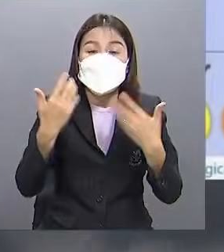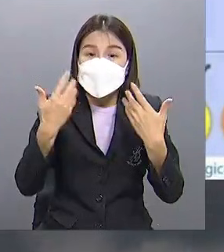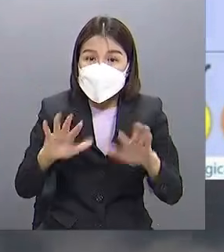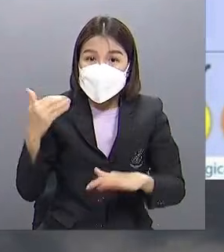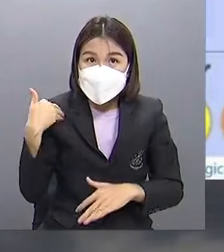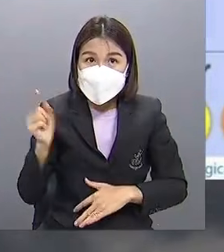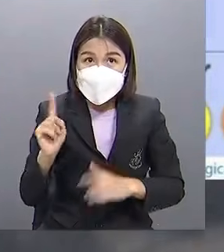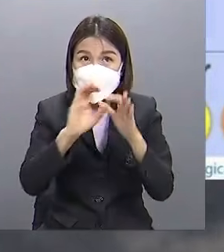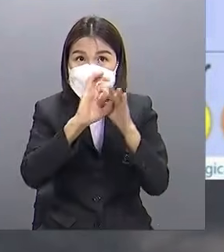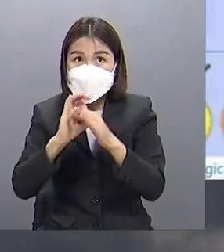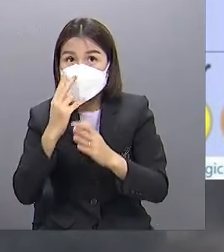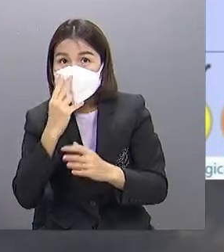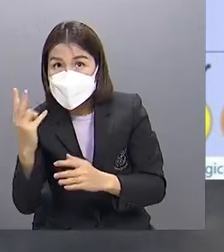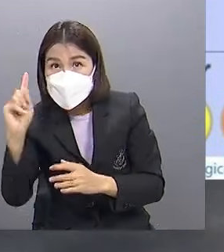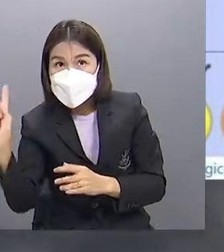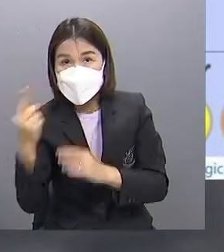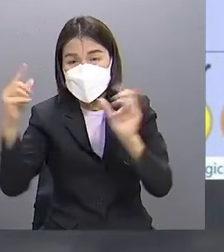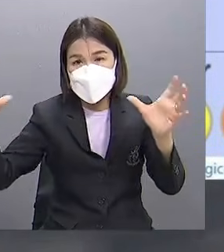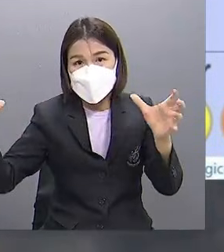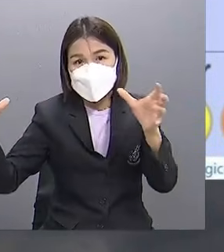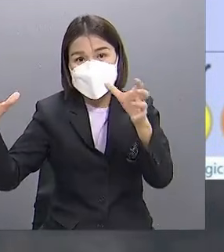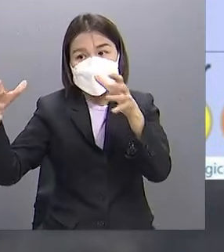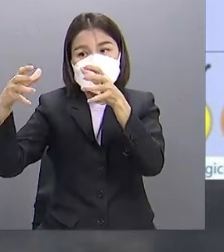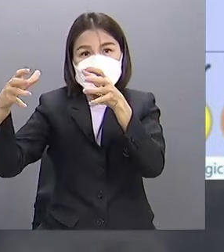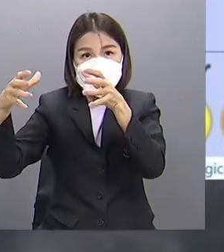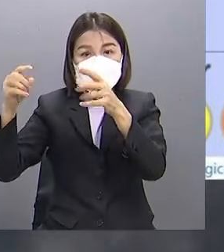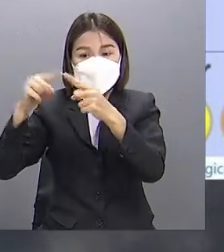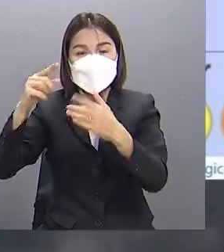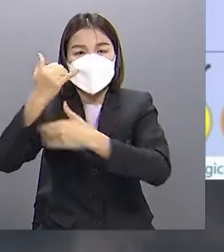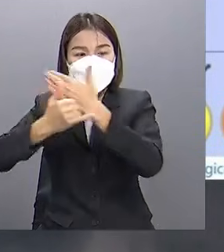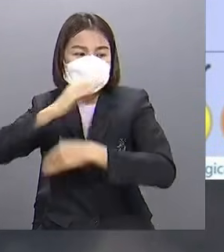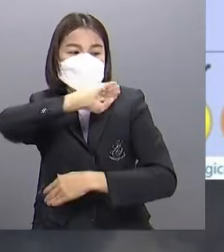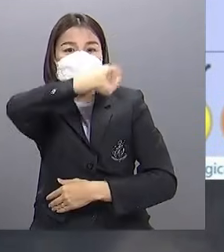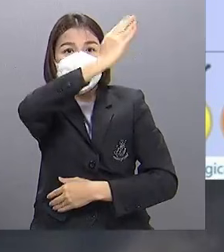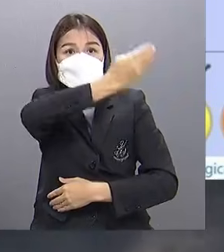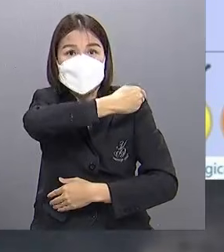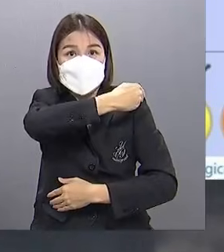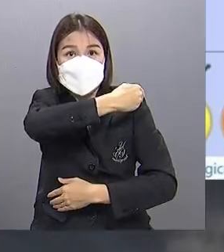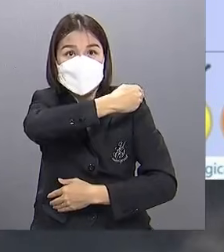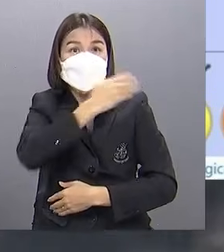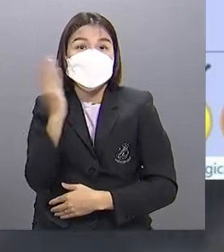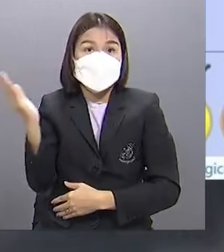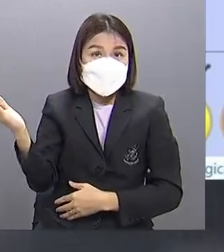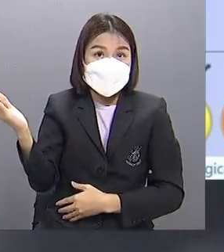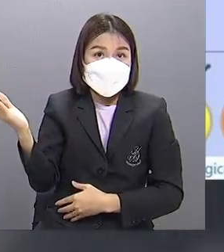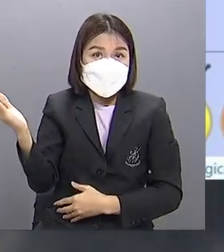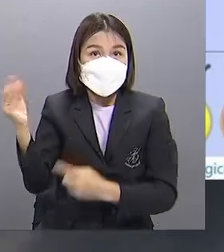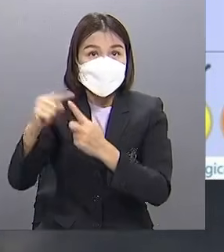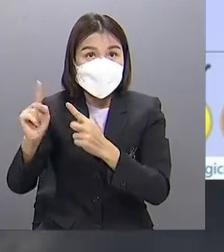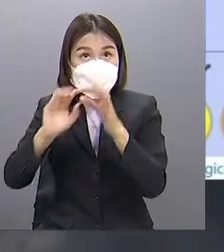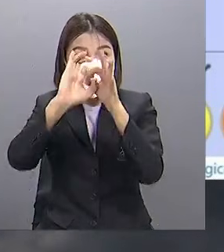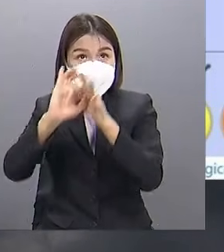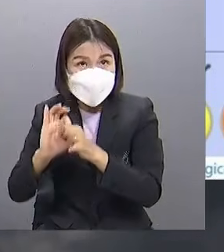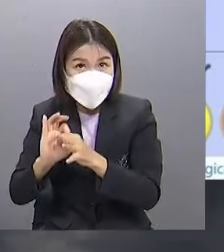พายุ2ลูกลูกแรกบริเวณประเทศฟิลิปปินส์ชื่อพายุโซนร้อนโกนเซินซึ่งเคลื่อนตัวไปทางทิศตะวันตกค่อนข้างท